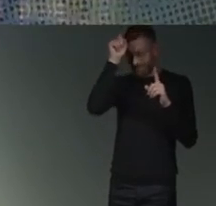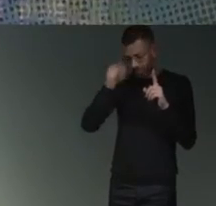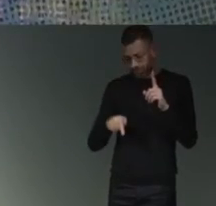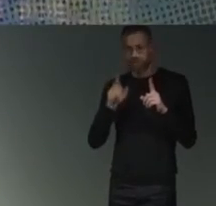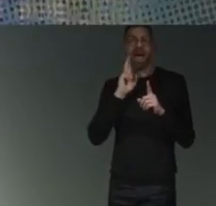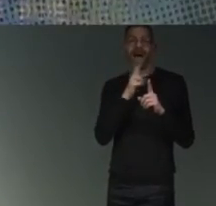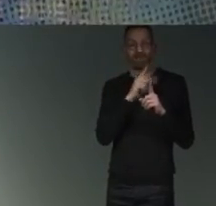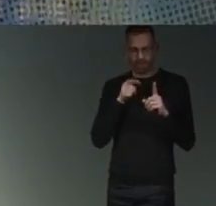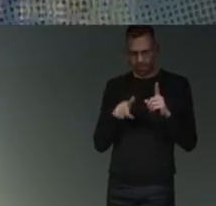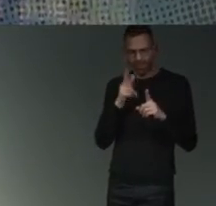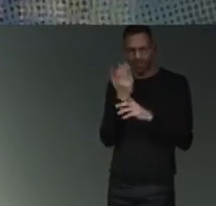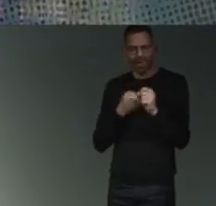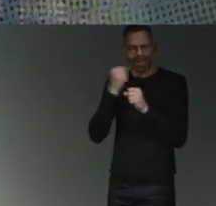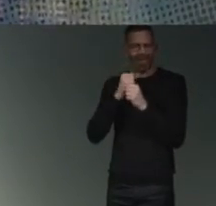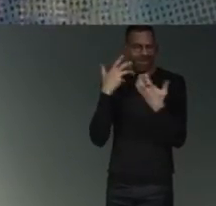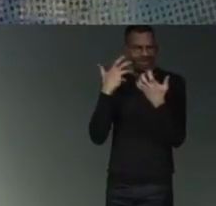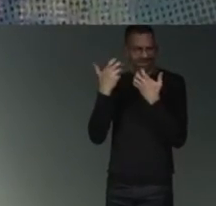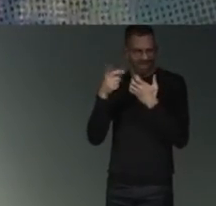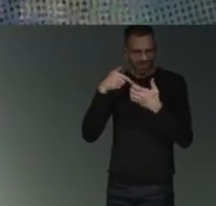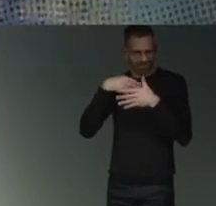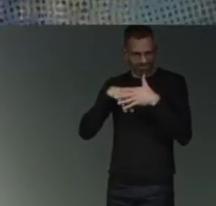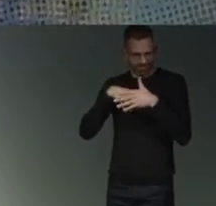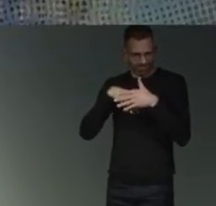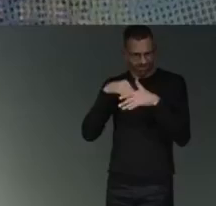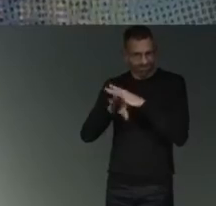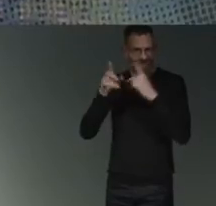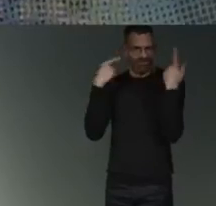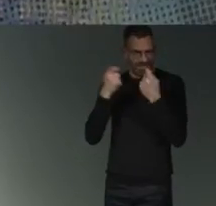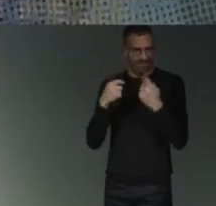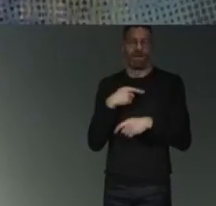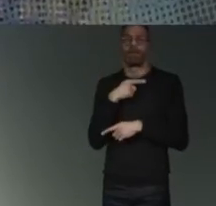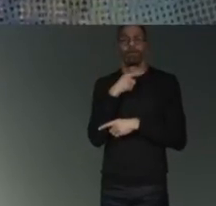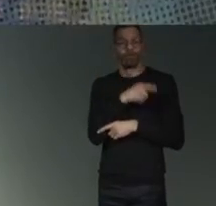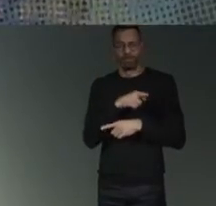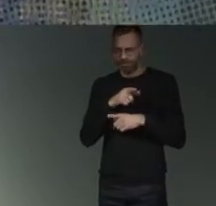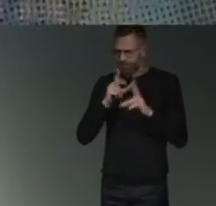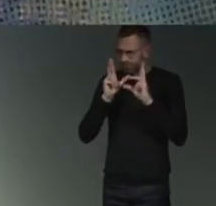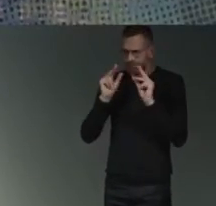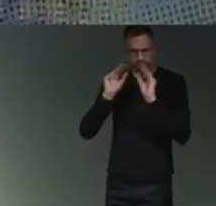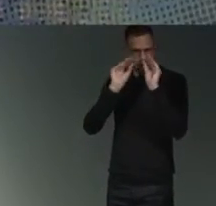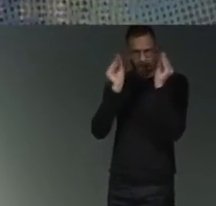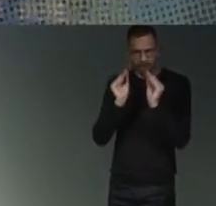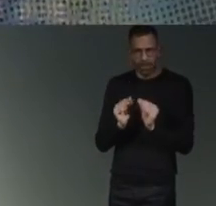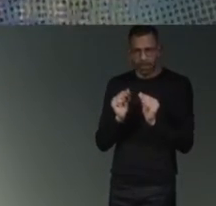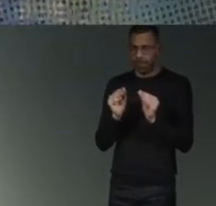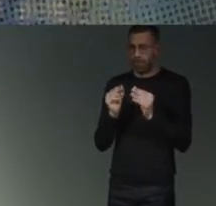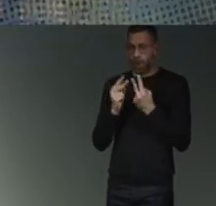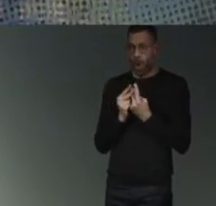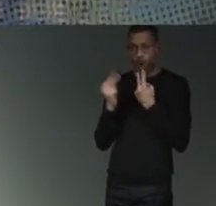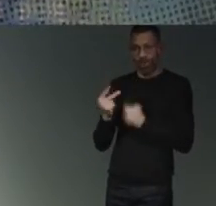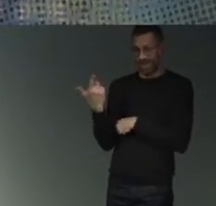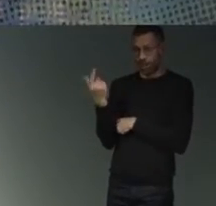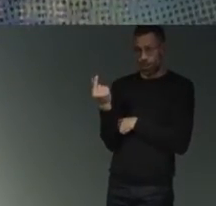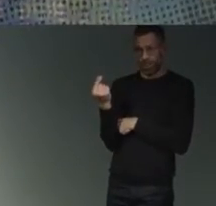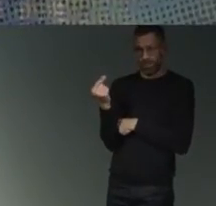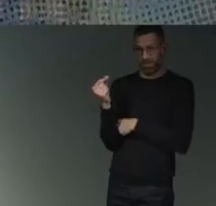pour monter l'un de ses spectacles au Festival d'Avignon. Et il décrit minutieusement le couple qui se trouve en face de